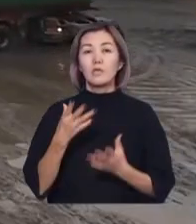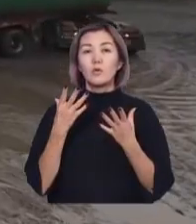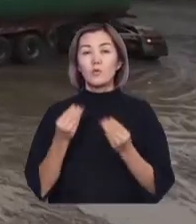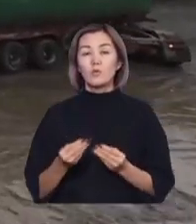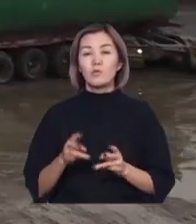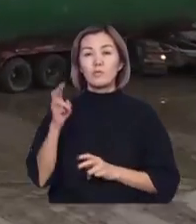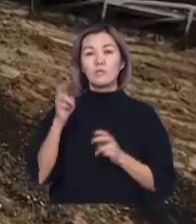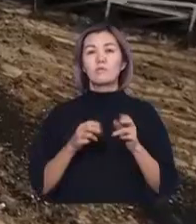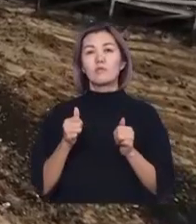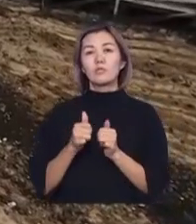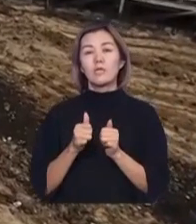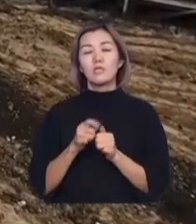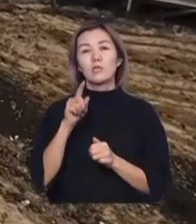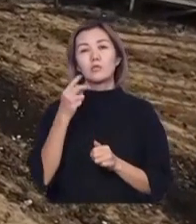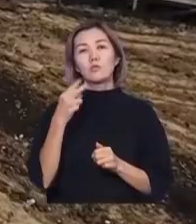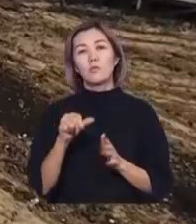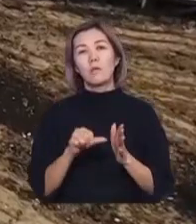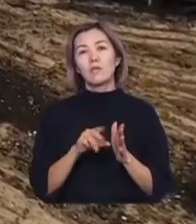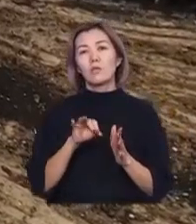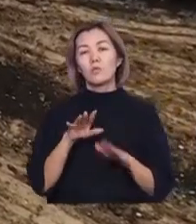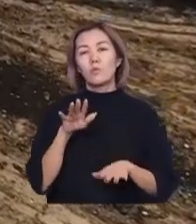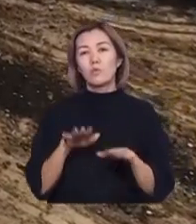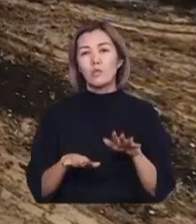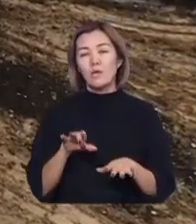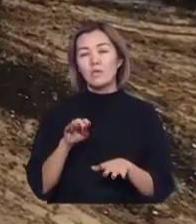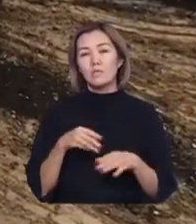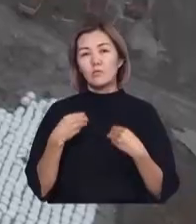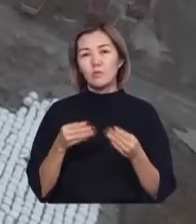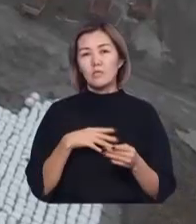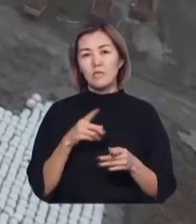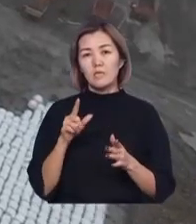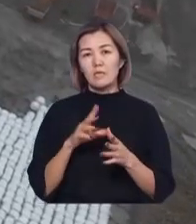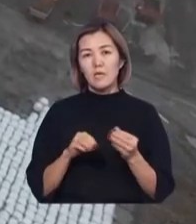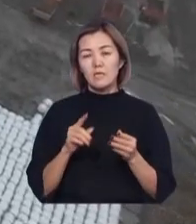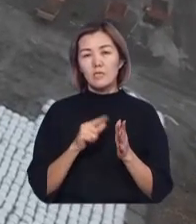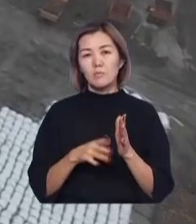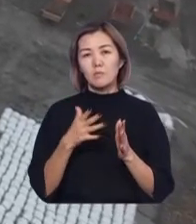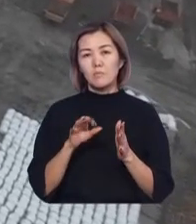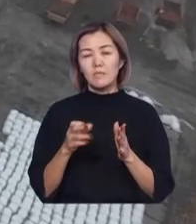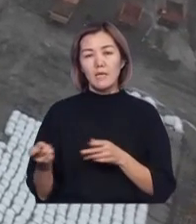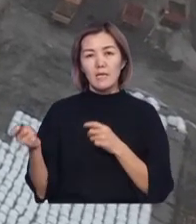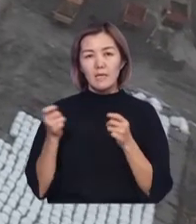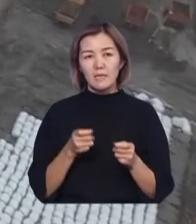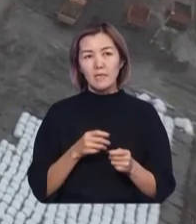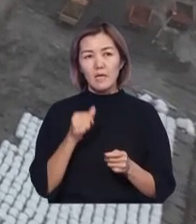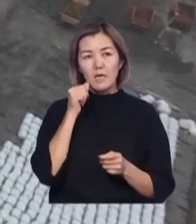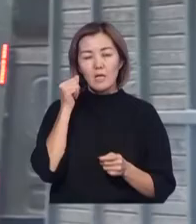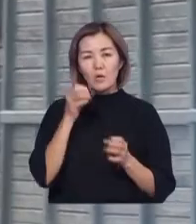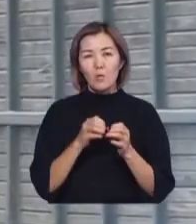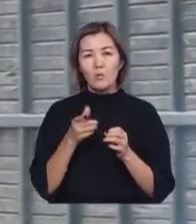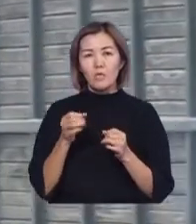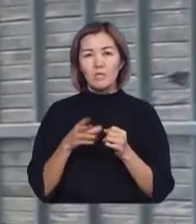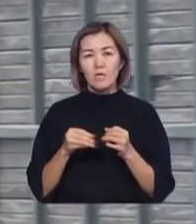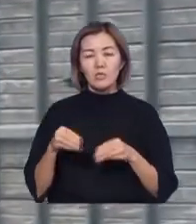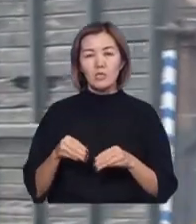зауыт маңайында жүр. Кеше 126 тонна қант қызылшасын өткізген. Бүгін тағы 75 тонна шикізат өнімін әкеліпті. Былтыр 10 гектар жерге